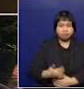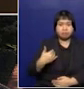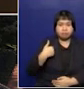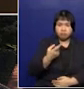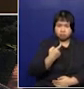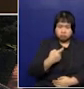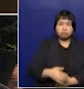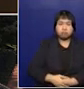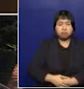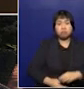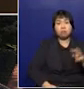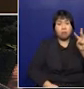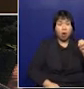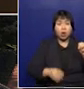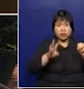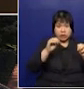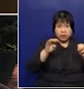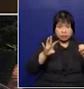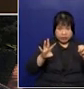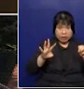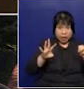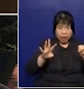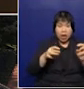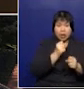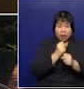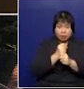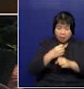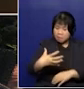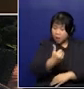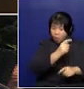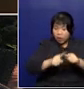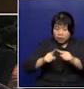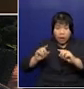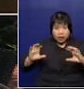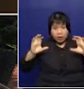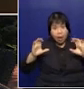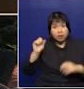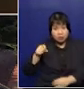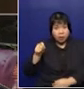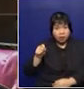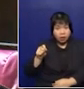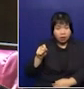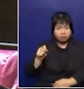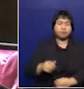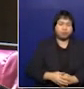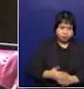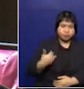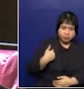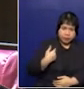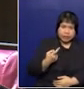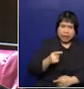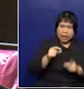เขาก็บอกมาตรา44เนี่ยไปต่อสัมปทานอะไรต่างๆของรัฐหรือเปล่าต่อมามันก็มีค